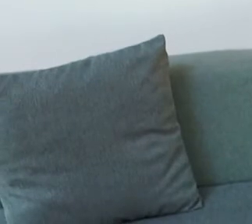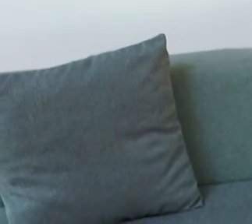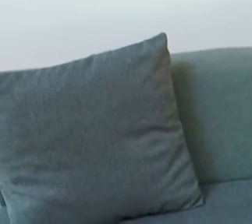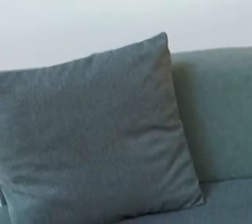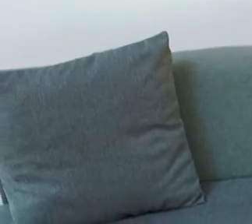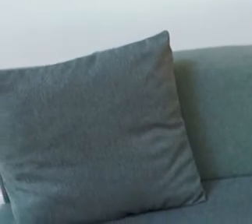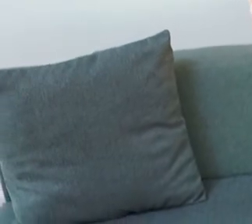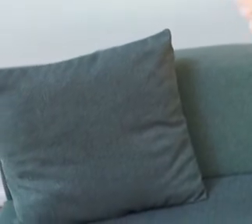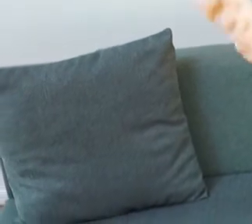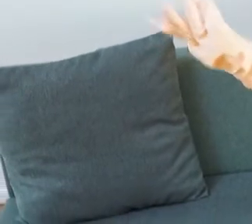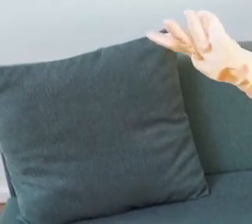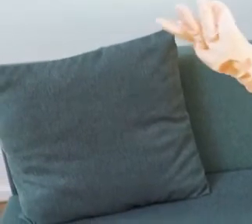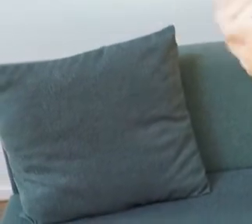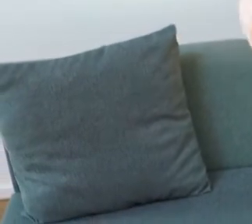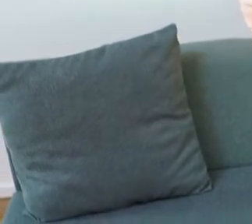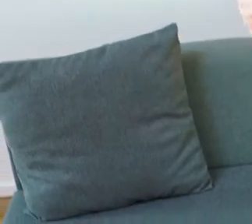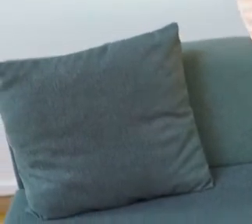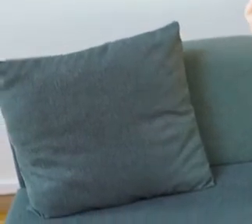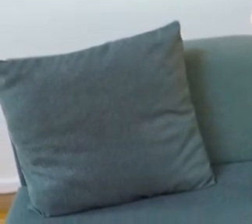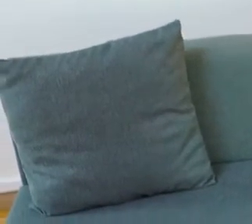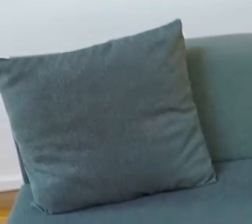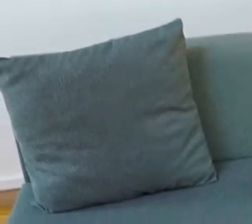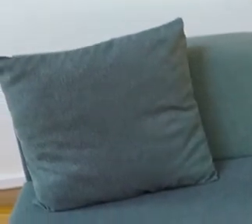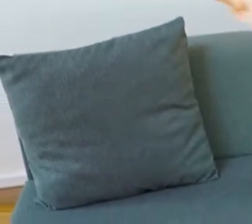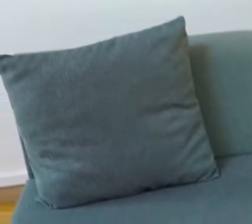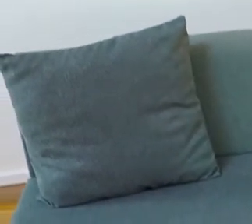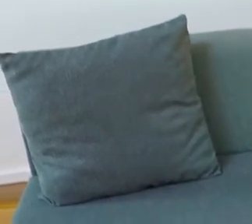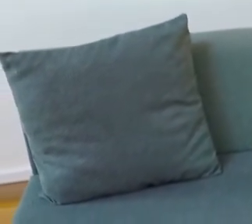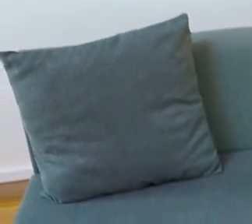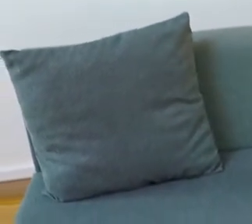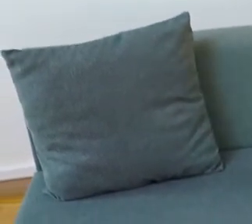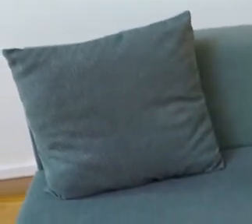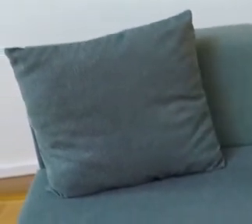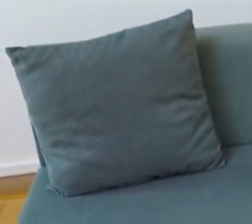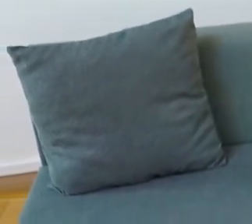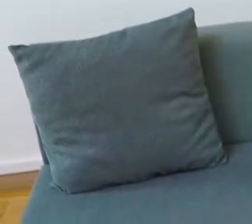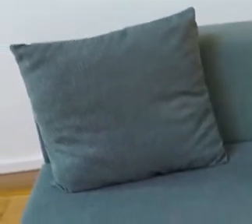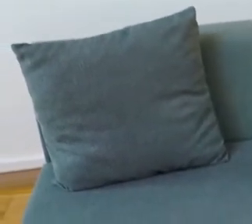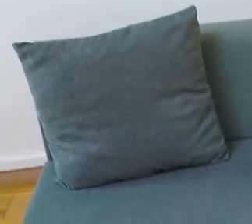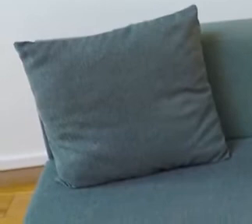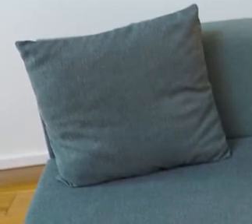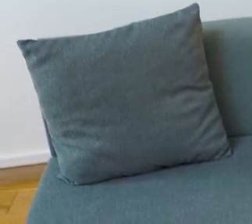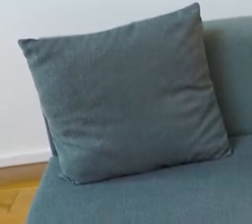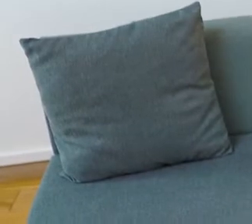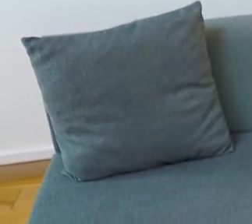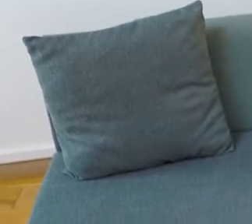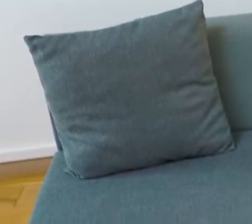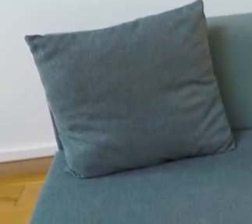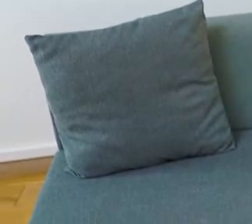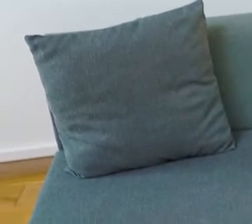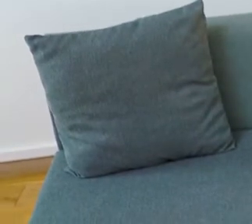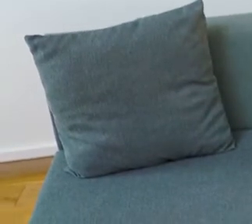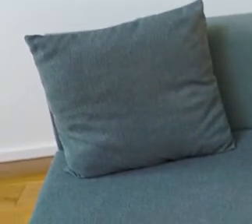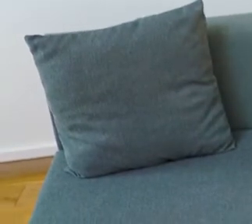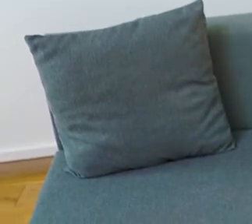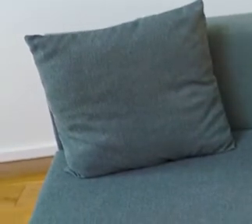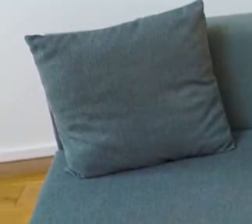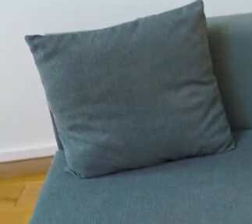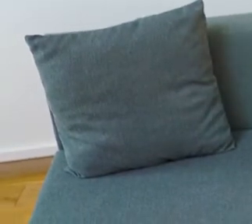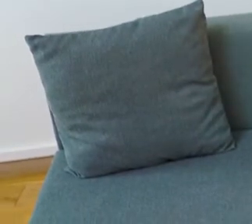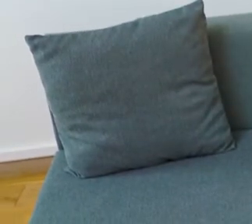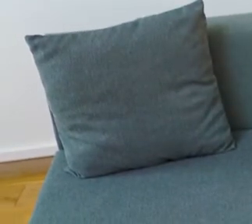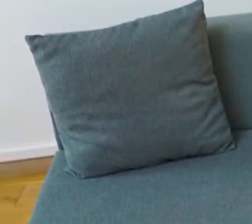penser avec moi à une chose, à une situation dans laquelle vous avez besoin de Dieu. On est d'accord? On y